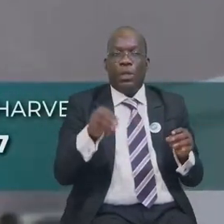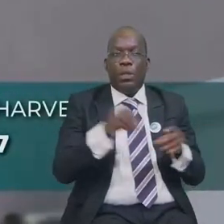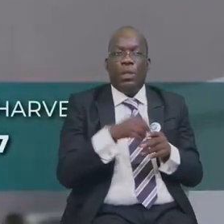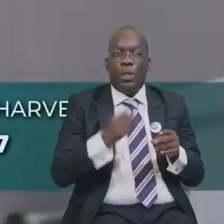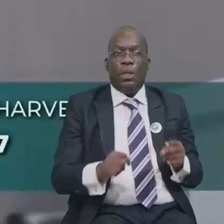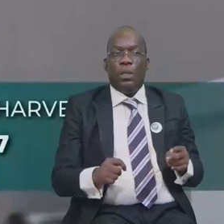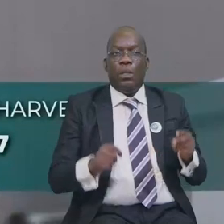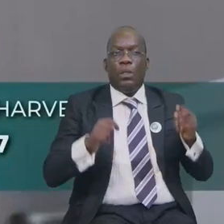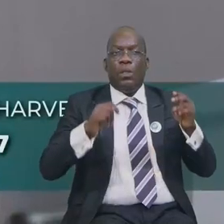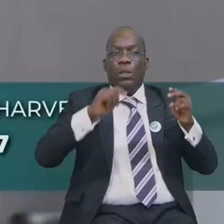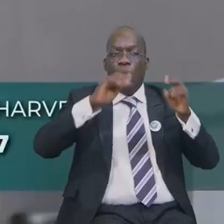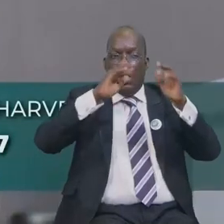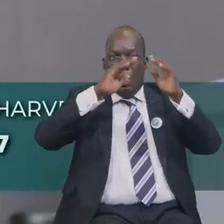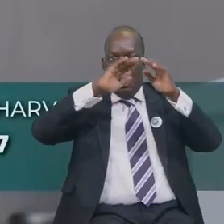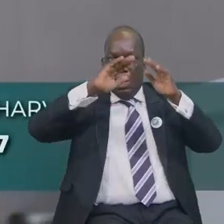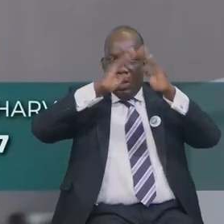de Jérusalem.